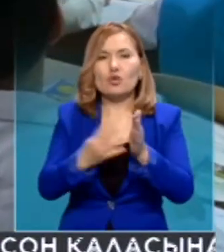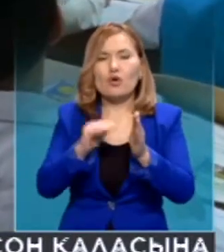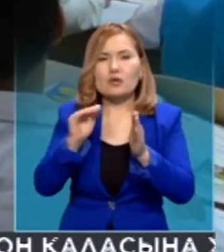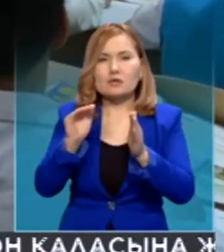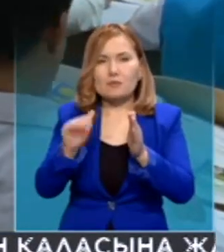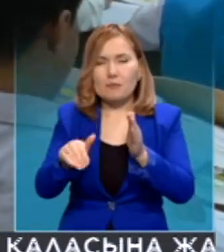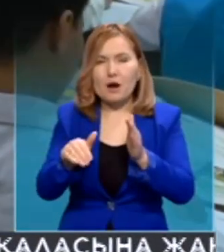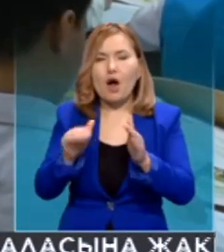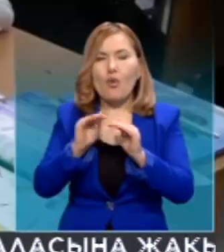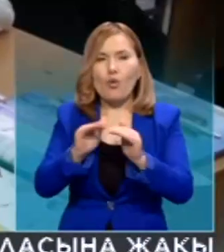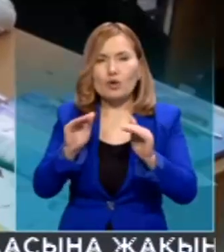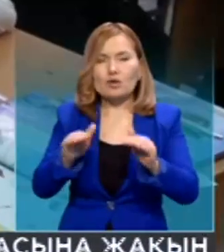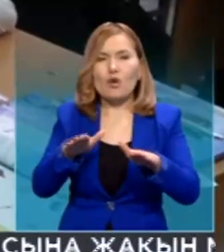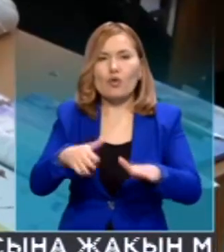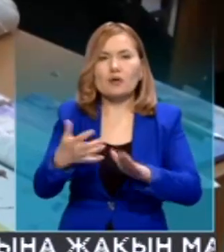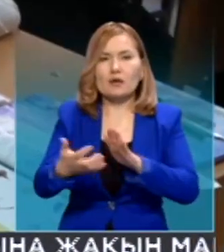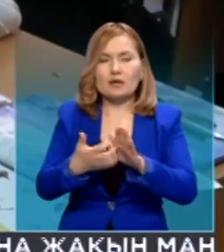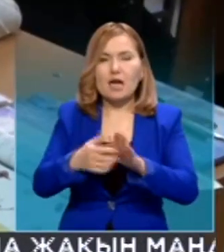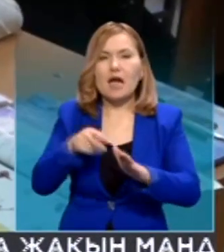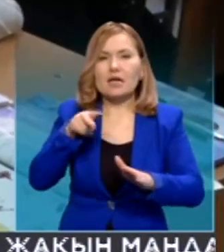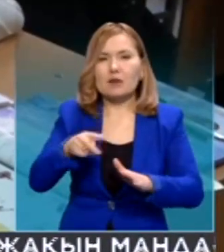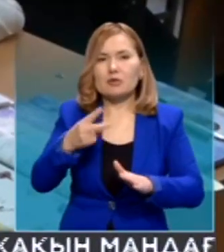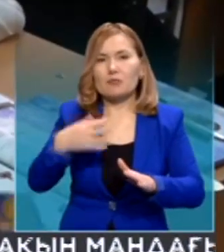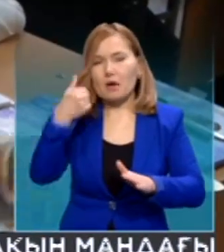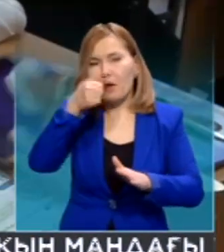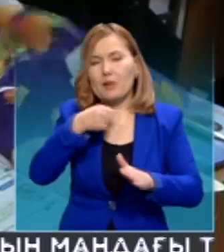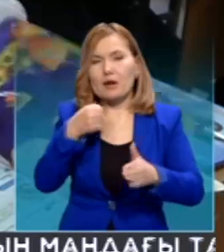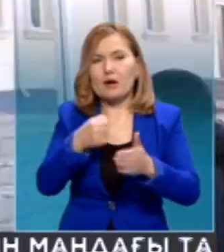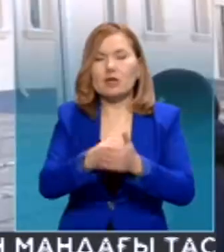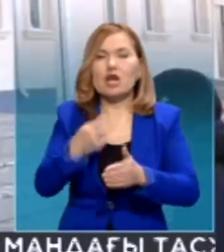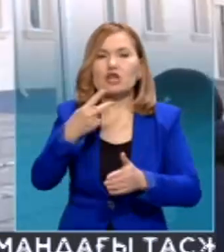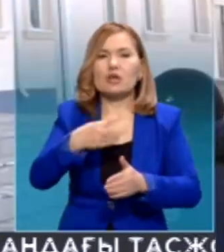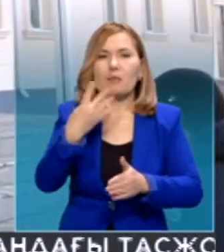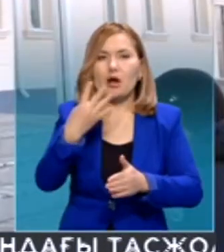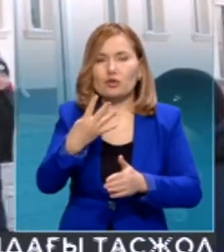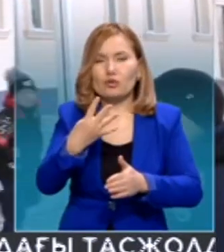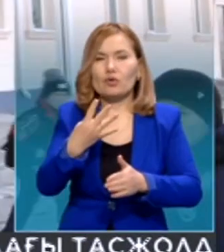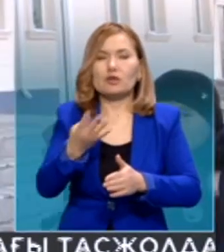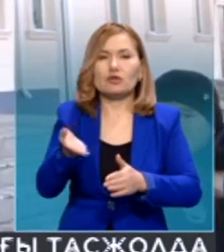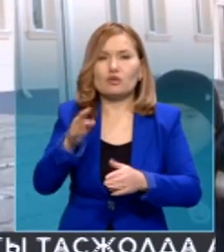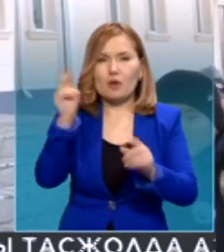жетпейді. Сондықтан 2025 жылға дейін өңірде 24